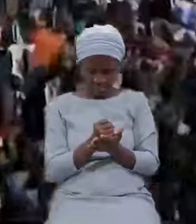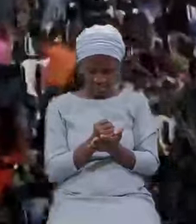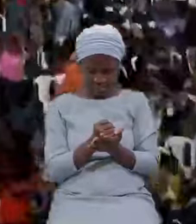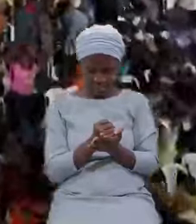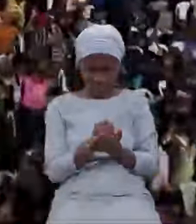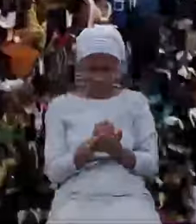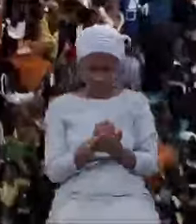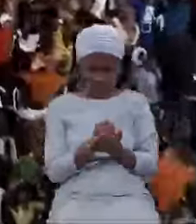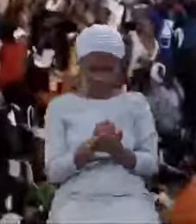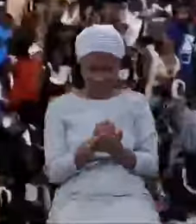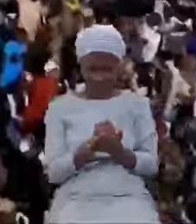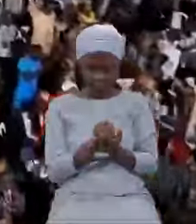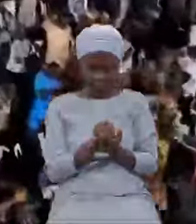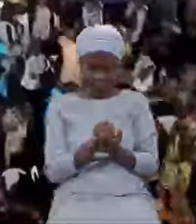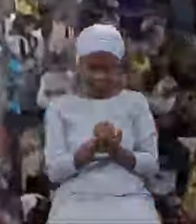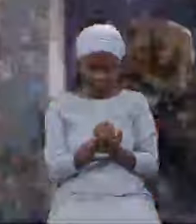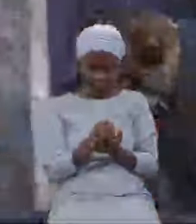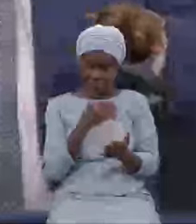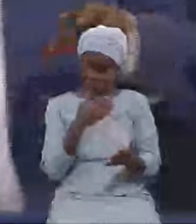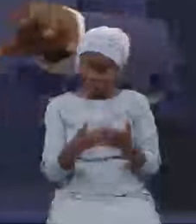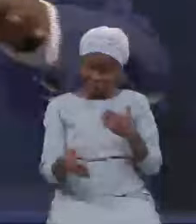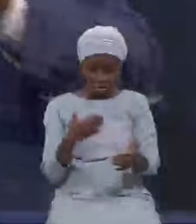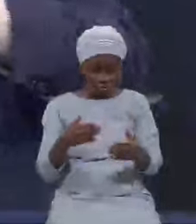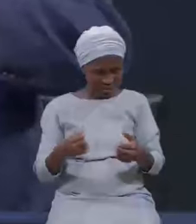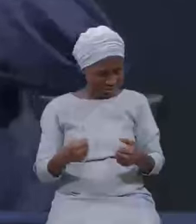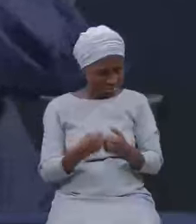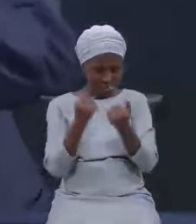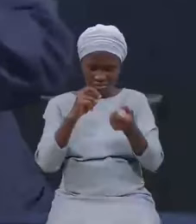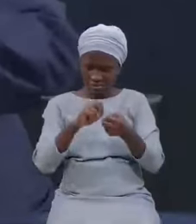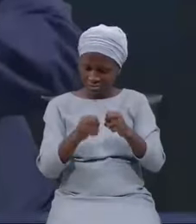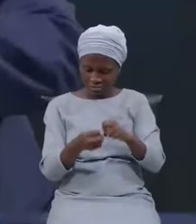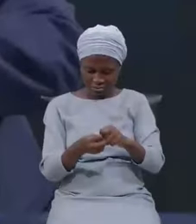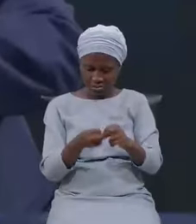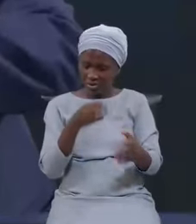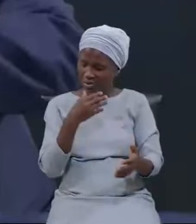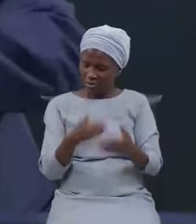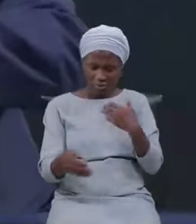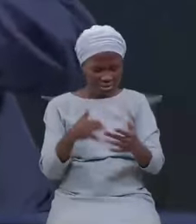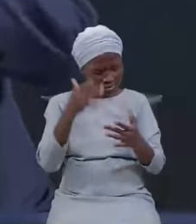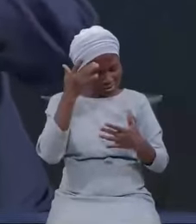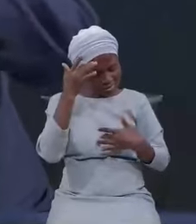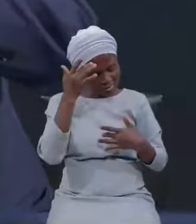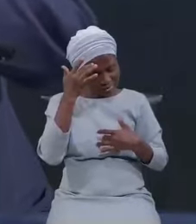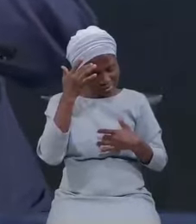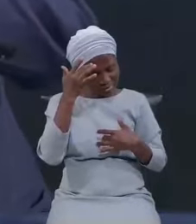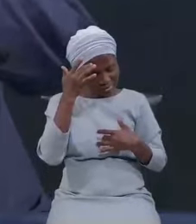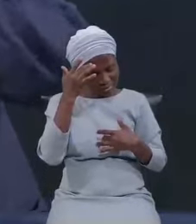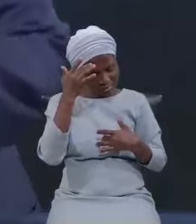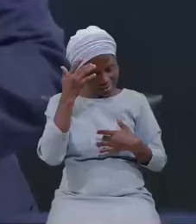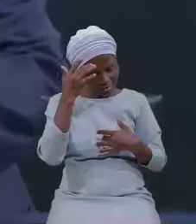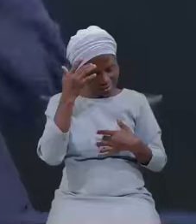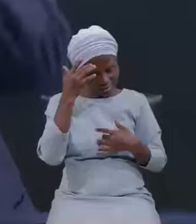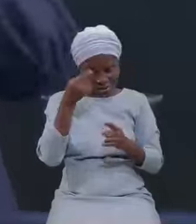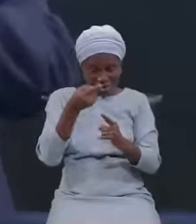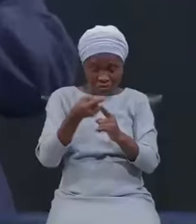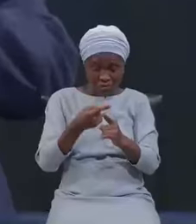Quel que soit le défi, quelle que soit la maladie, de la tête jusqu'à la